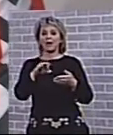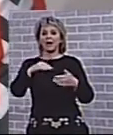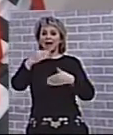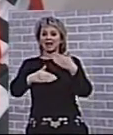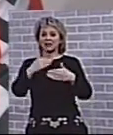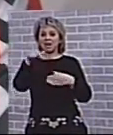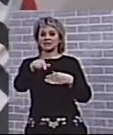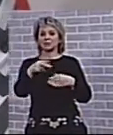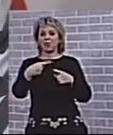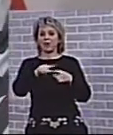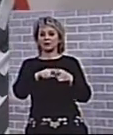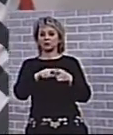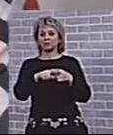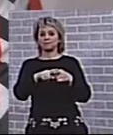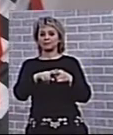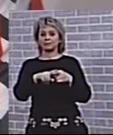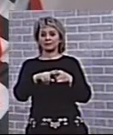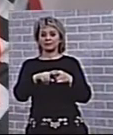покатались уже по этому.